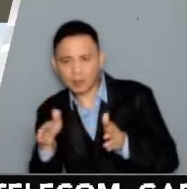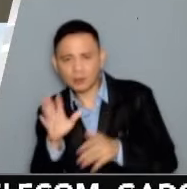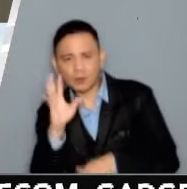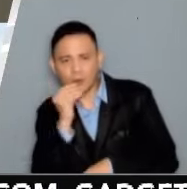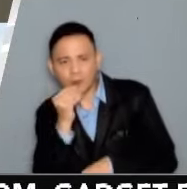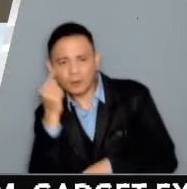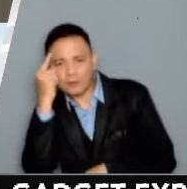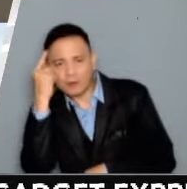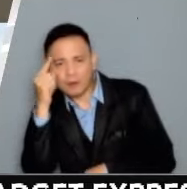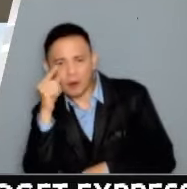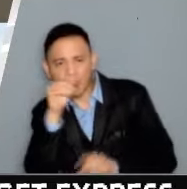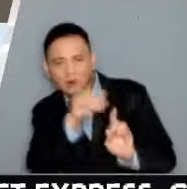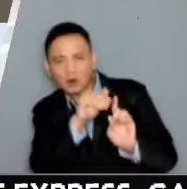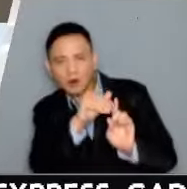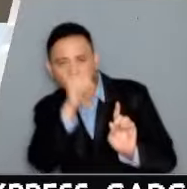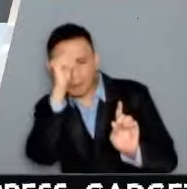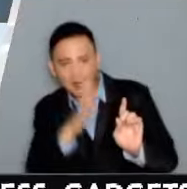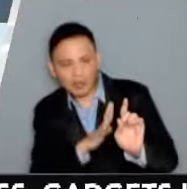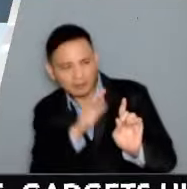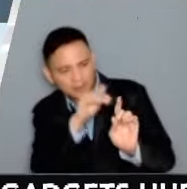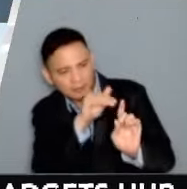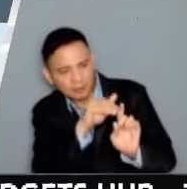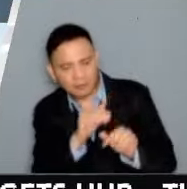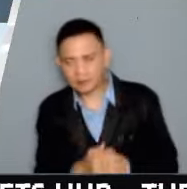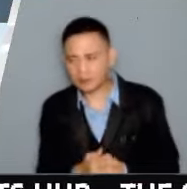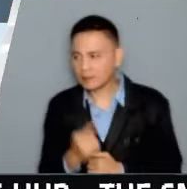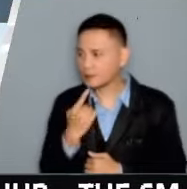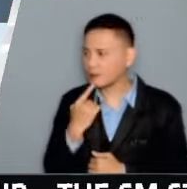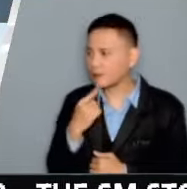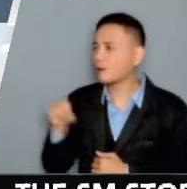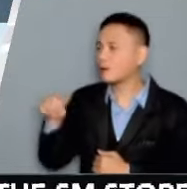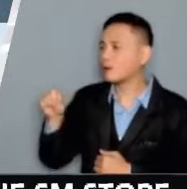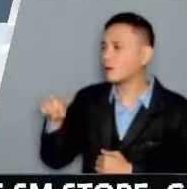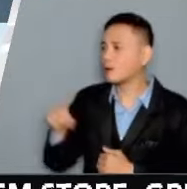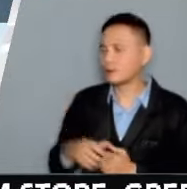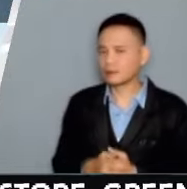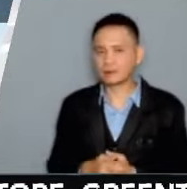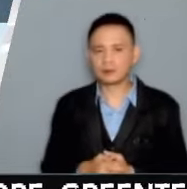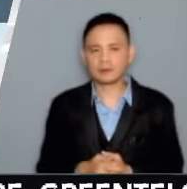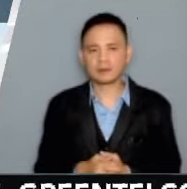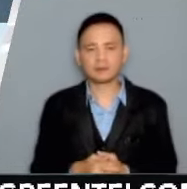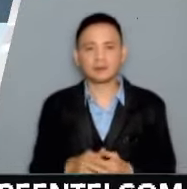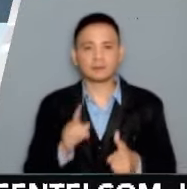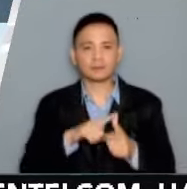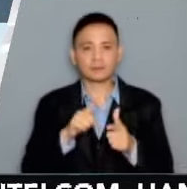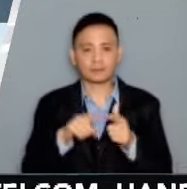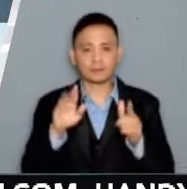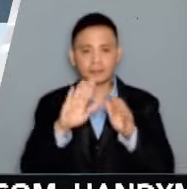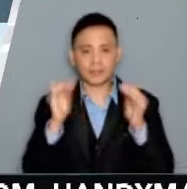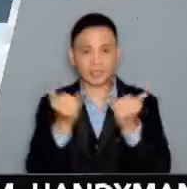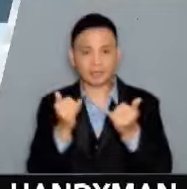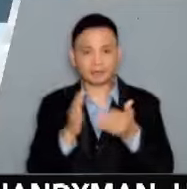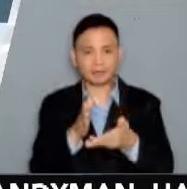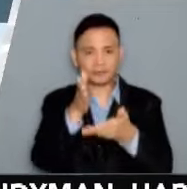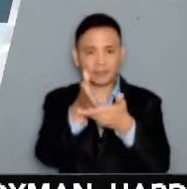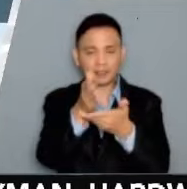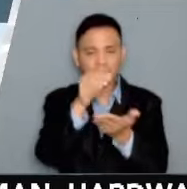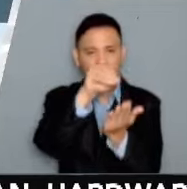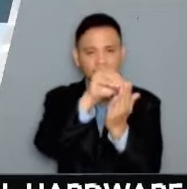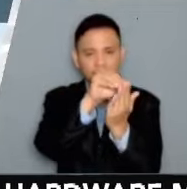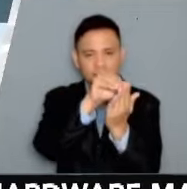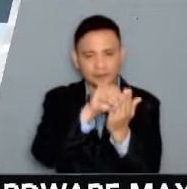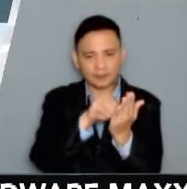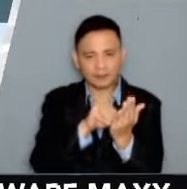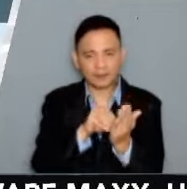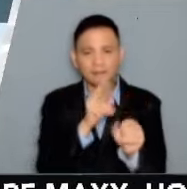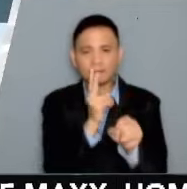nakapag-dinner Opo kay Aljun nai-report na nila sa Barangay at pulisyang nangyari at na-trace na raw ng LTO ang van kung saan kinuha